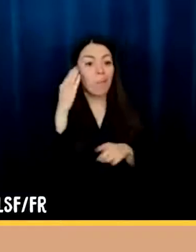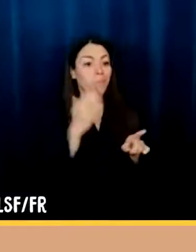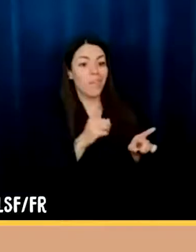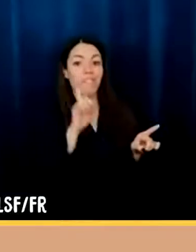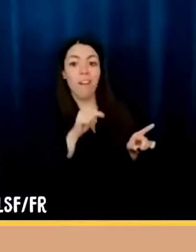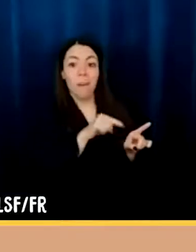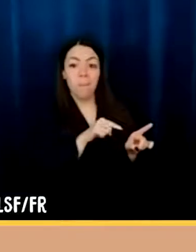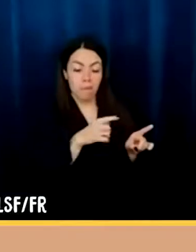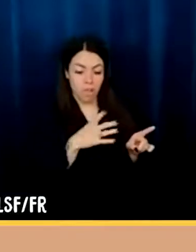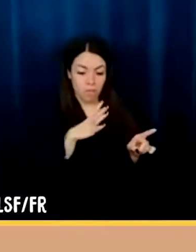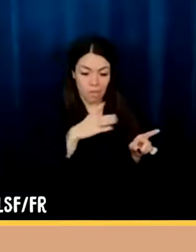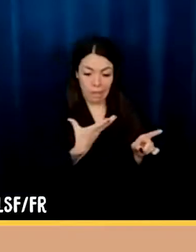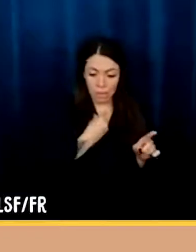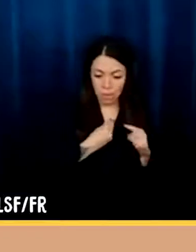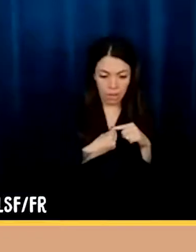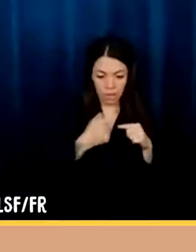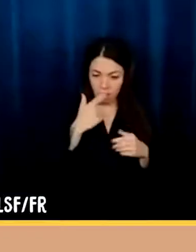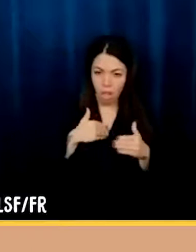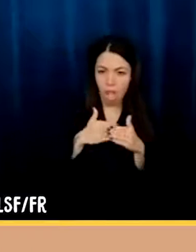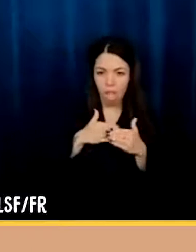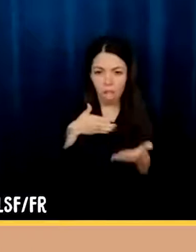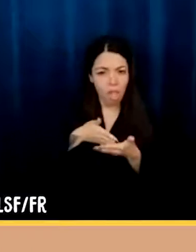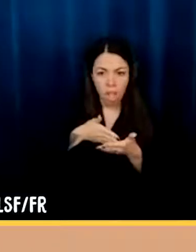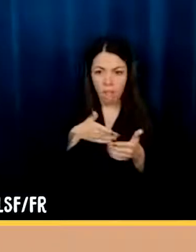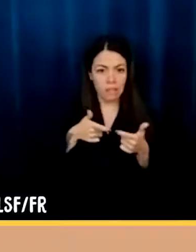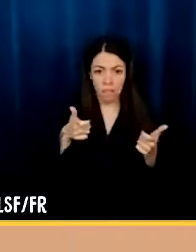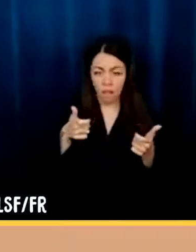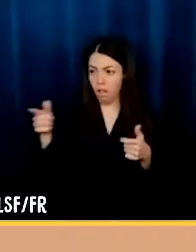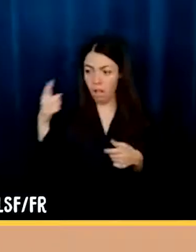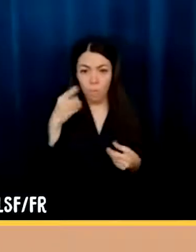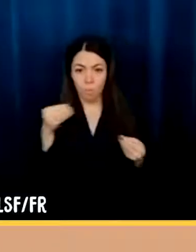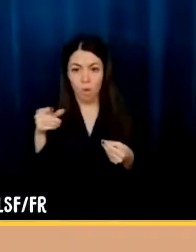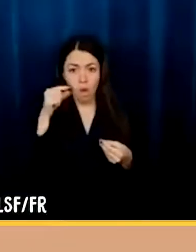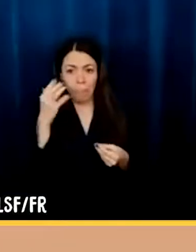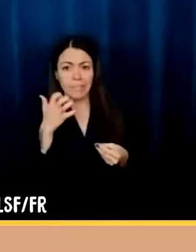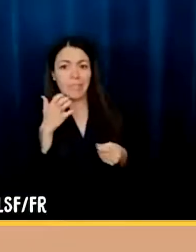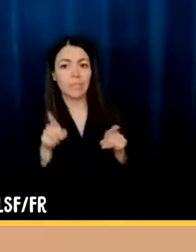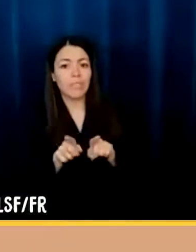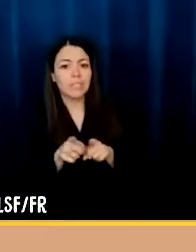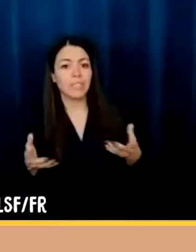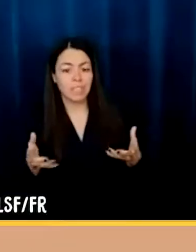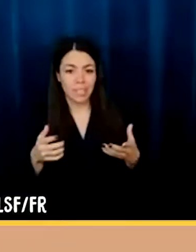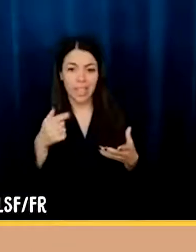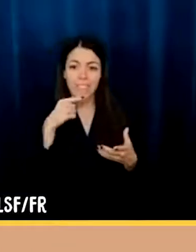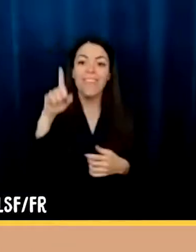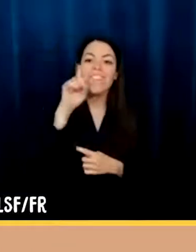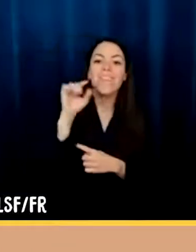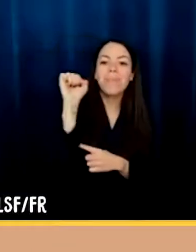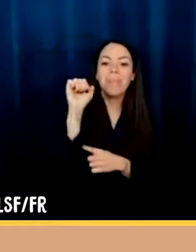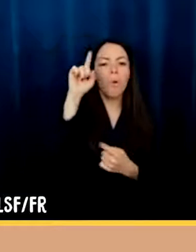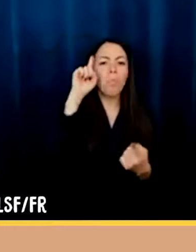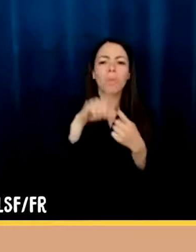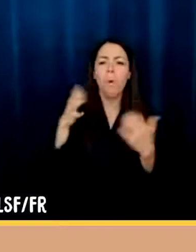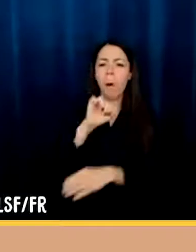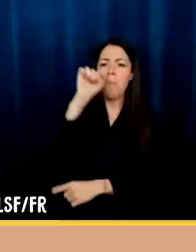sexuellement. Donc c'est vraiment aussi rappeler que le féminisme, ce n'est pas être là uniquement entre femmes pour écraser des hommes, mais